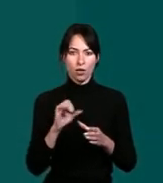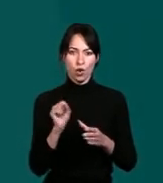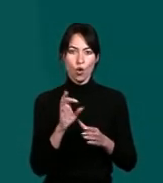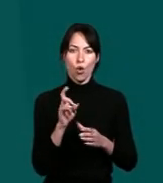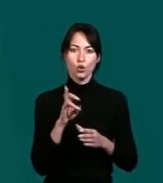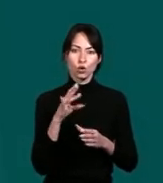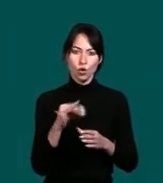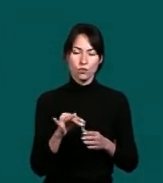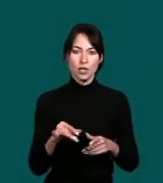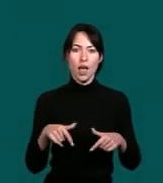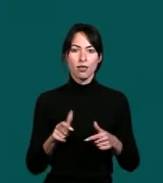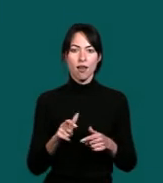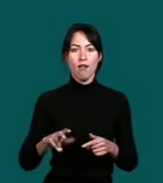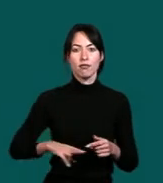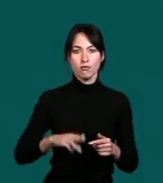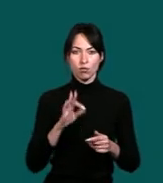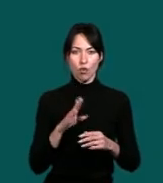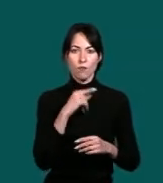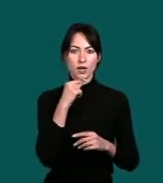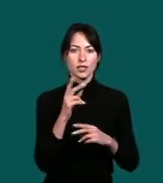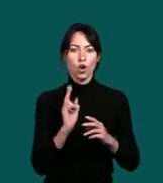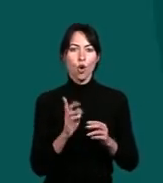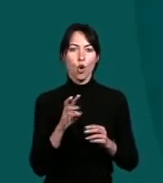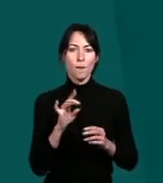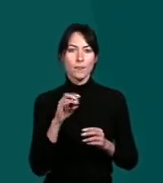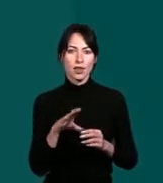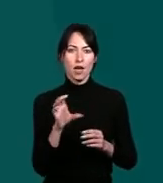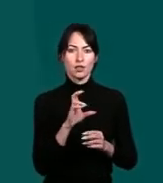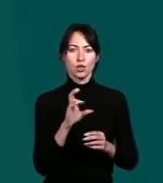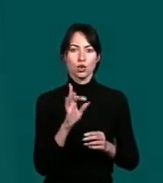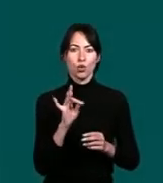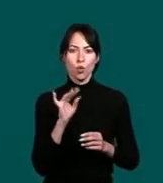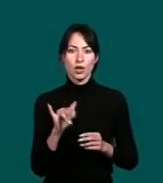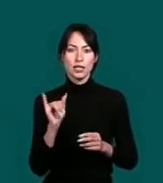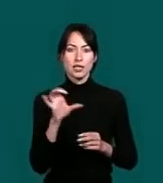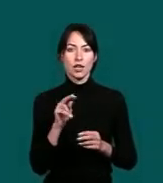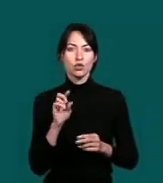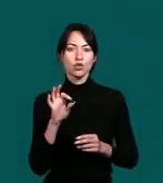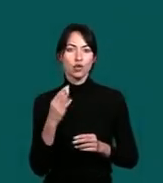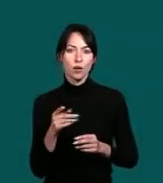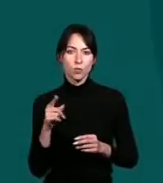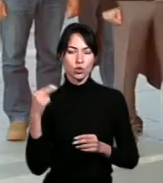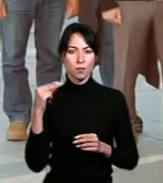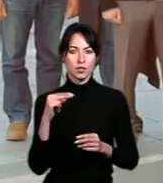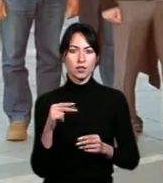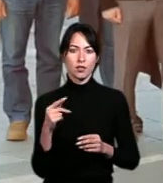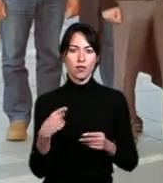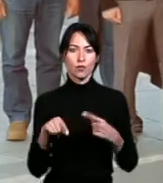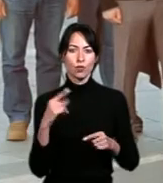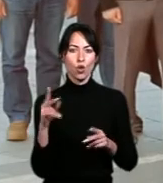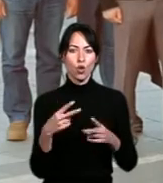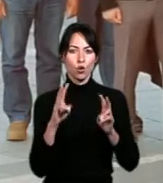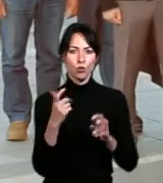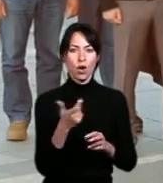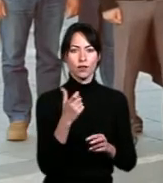генеральний директор ТОВ «М'ясний комбінат» Олександр Скорик та Сергій Чебишев, який є президентом баскетбольного клубу «Харківські соколи». Отримати коментар